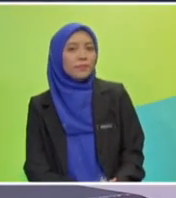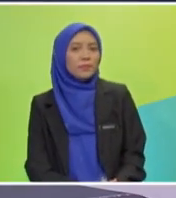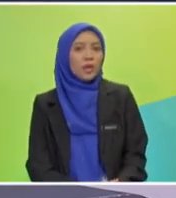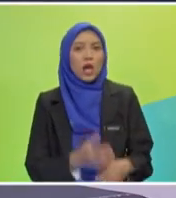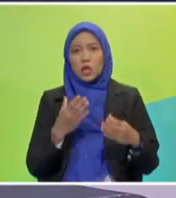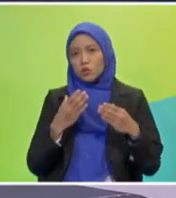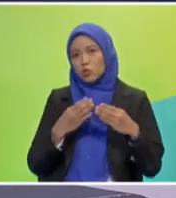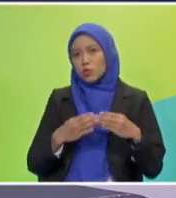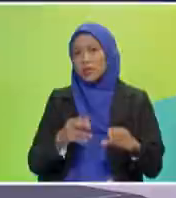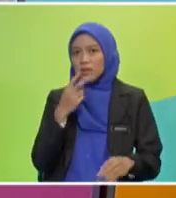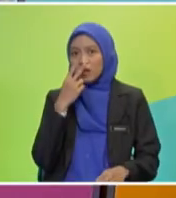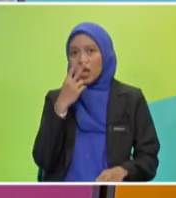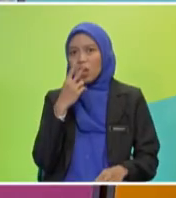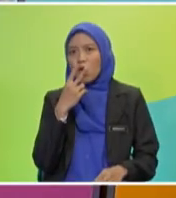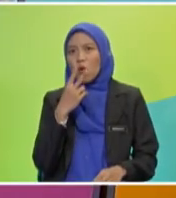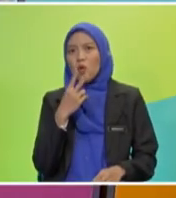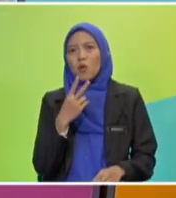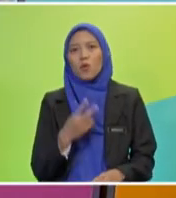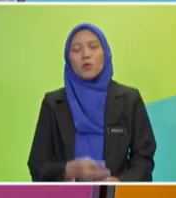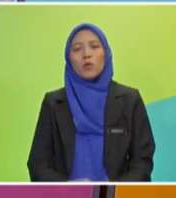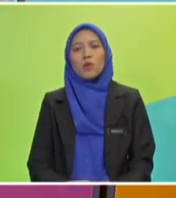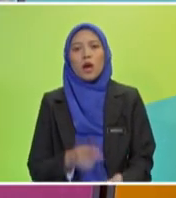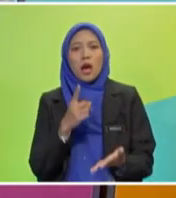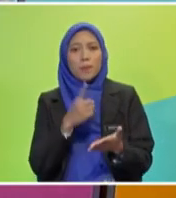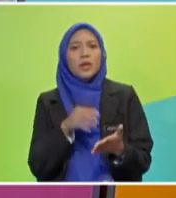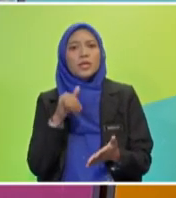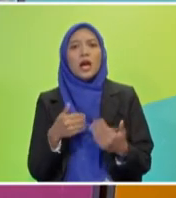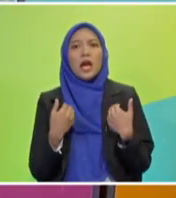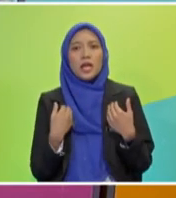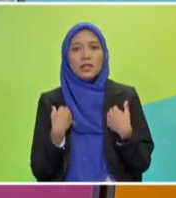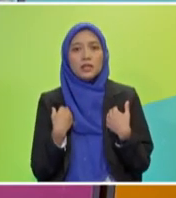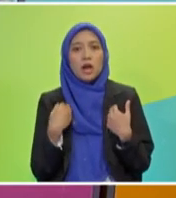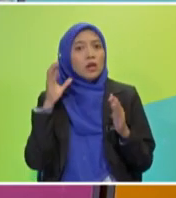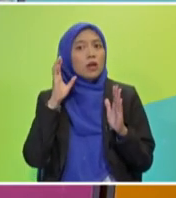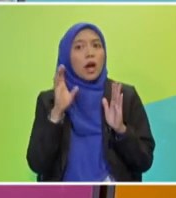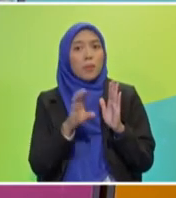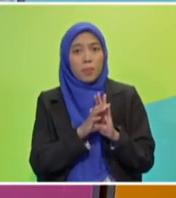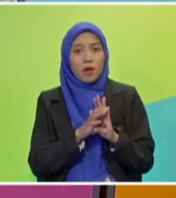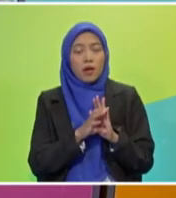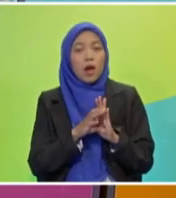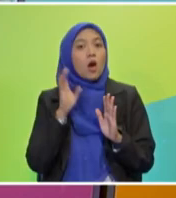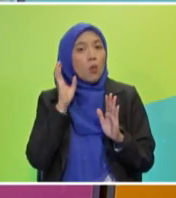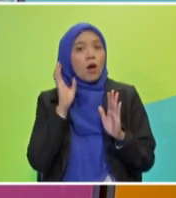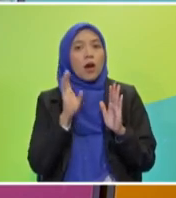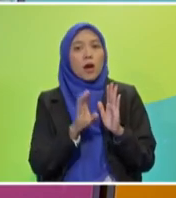Cuba lihat di sebelah Amira tu. Ya cikgu. Ada berapa orang murid cikgu sedang pegang buku? Ada